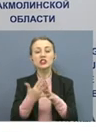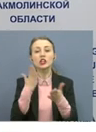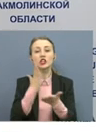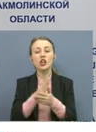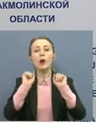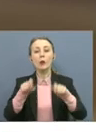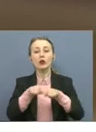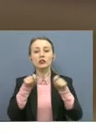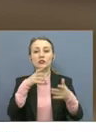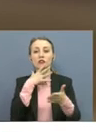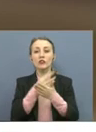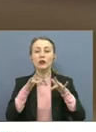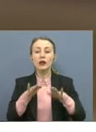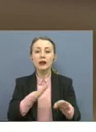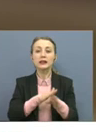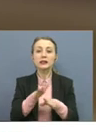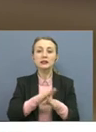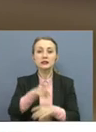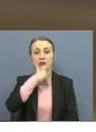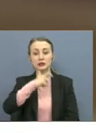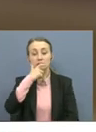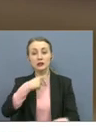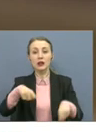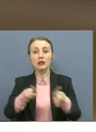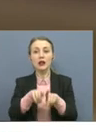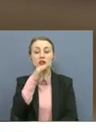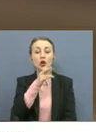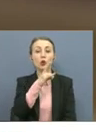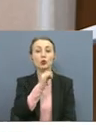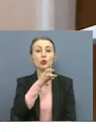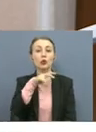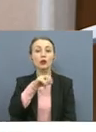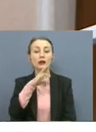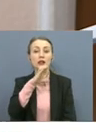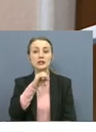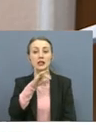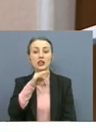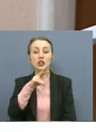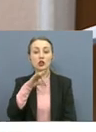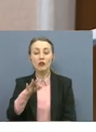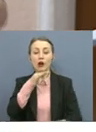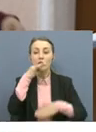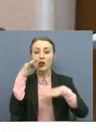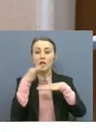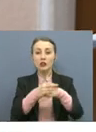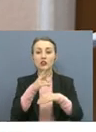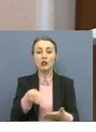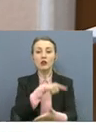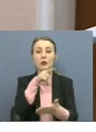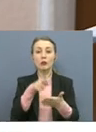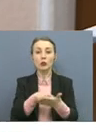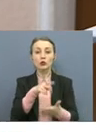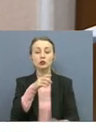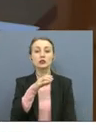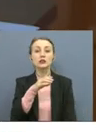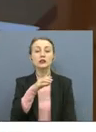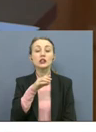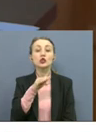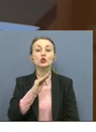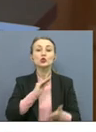Атбасар электровоз жөндеу кәсіпорнының қуаты 15%-ға артып, өнім көлемі 10 миллиард теңгеге жуықтаған. Өңірде 2,500 шағын және орта